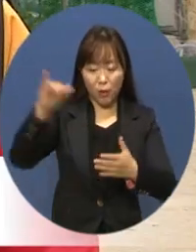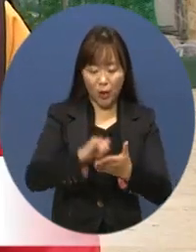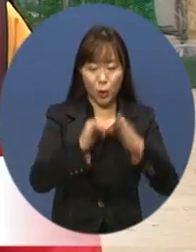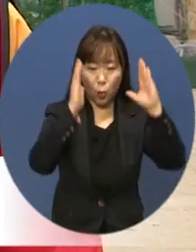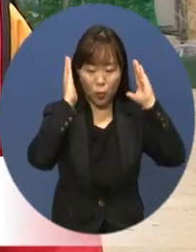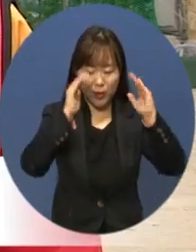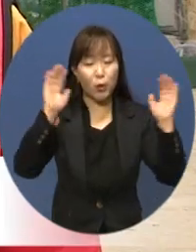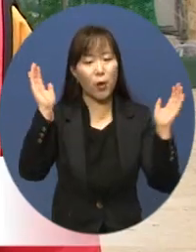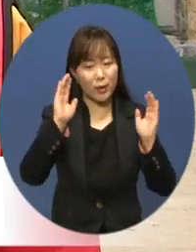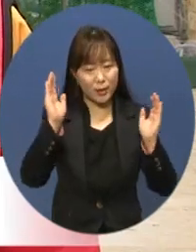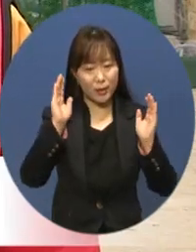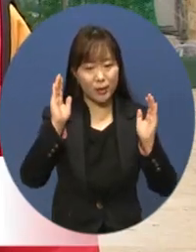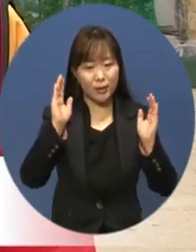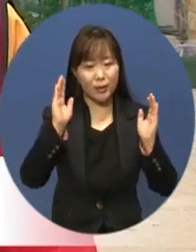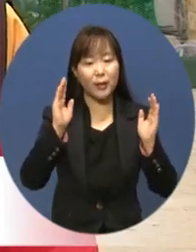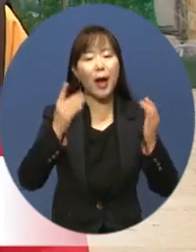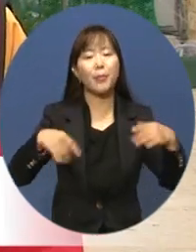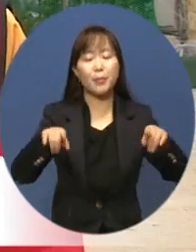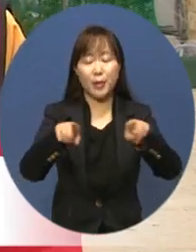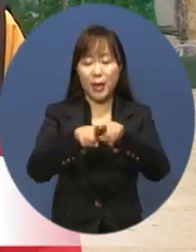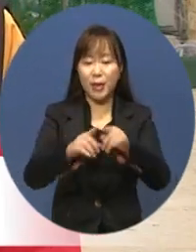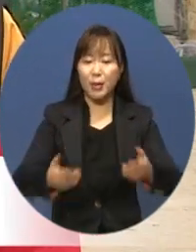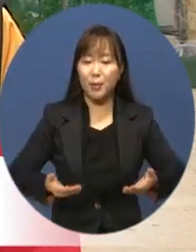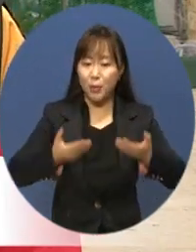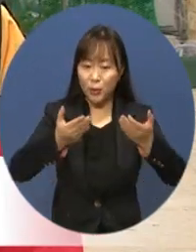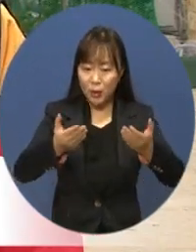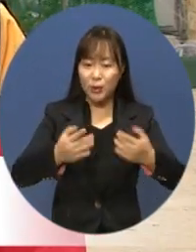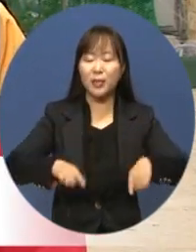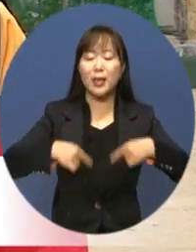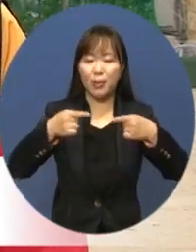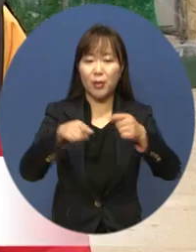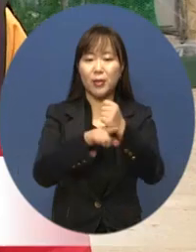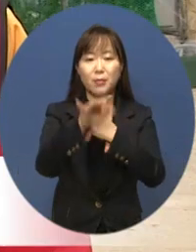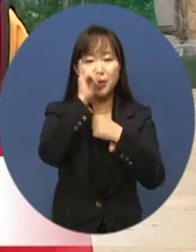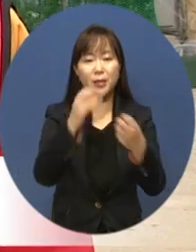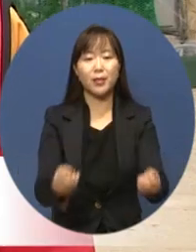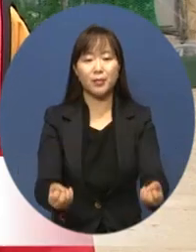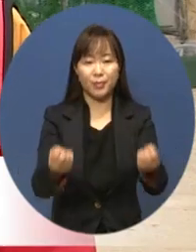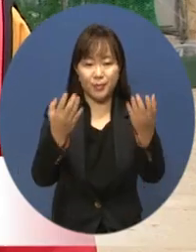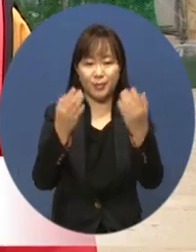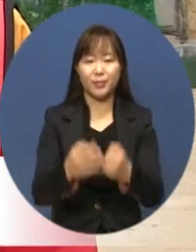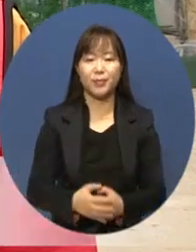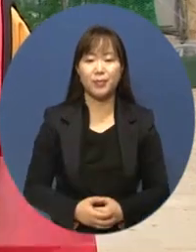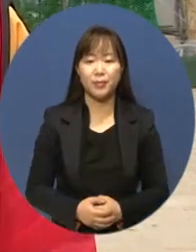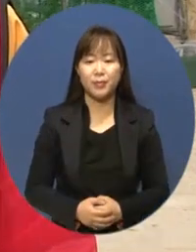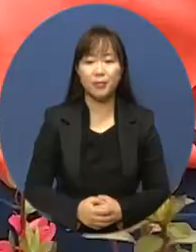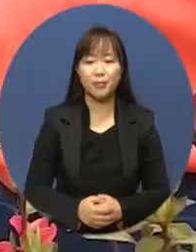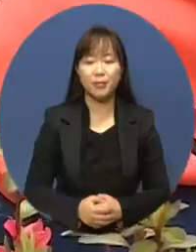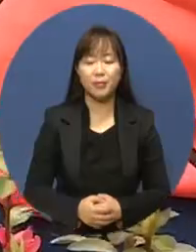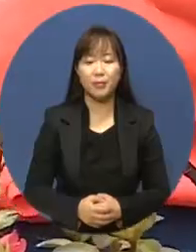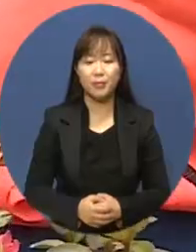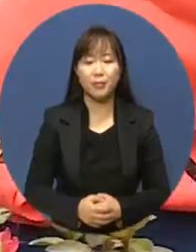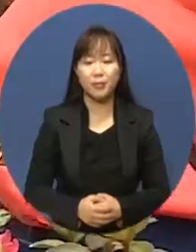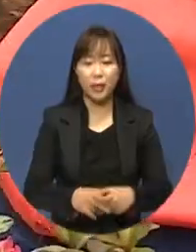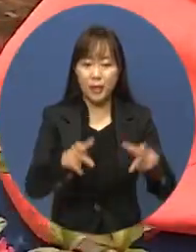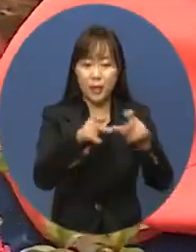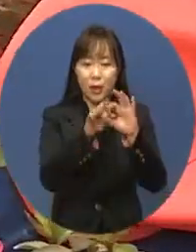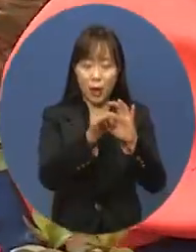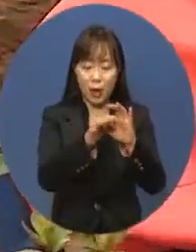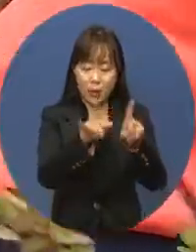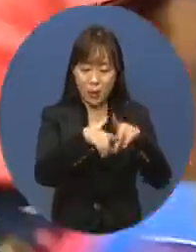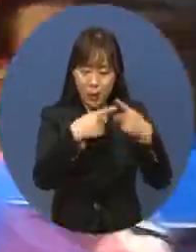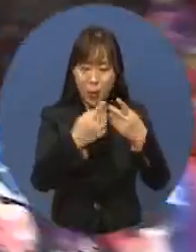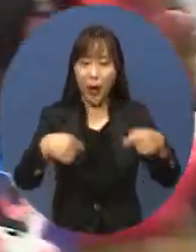공부하고 있는 외국인 대학생들이 같이 함께 자원봉사로 참여하는 그런 뜻깊은 행사입니다. 장애에 대한